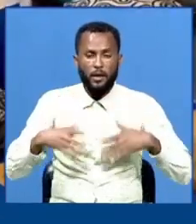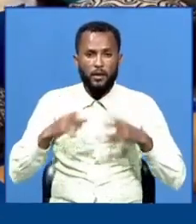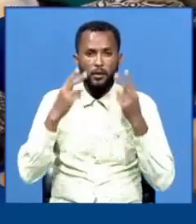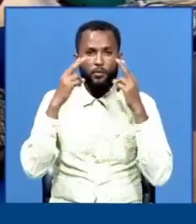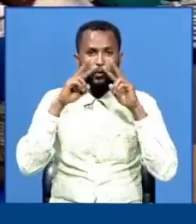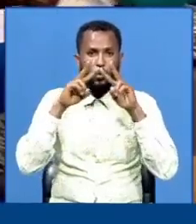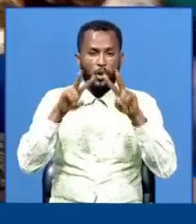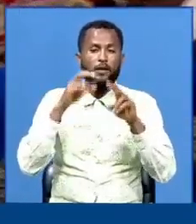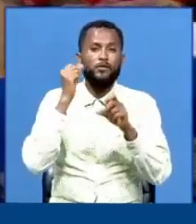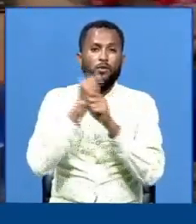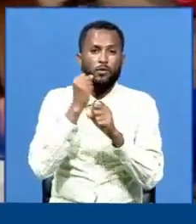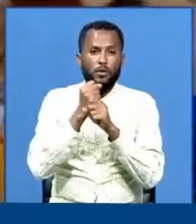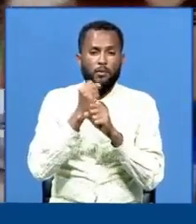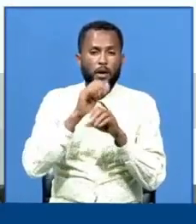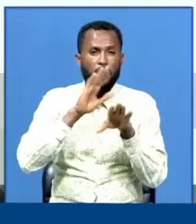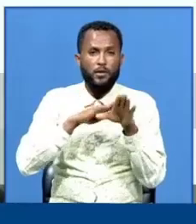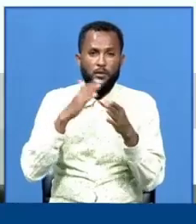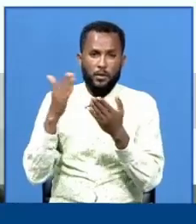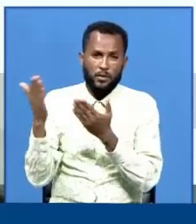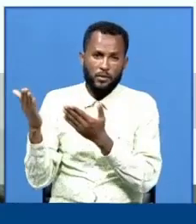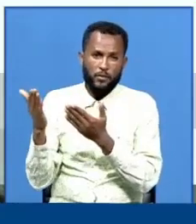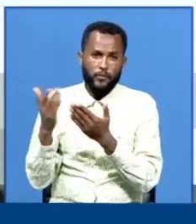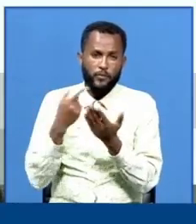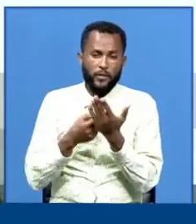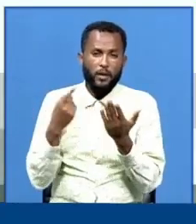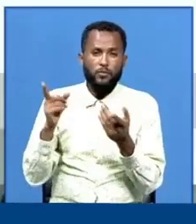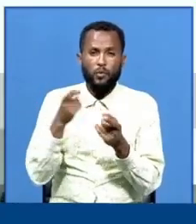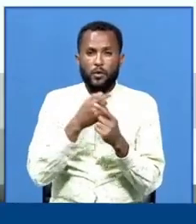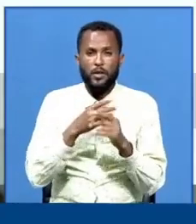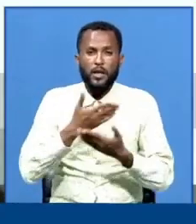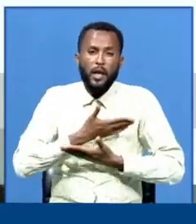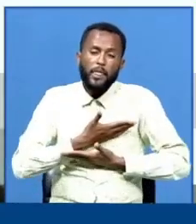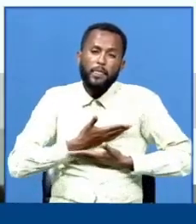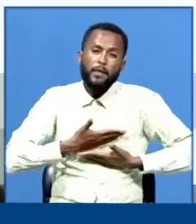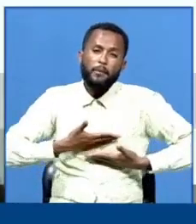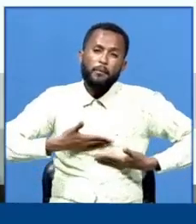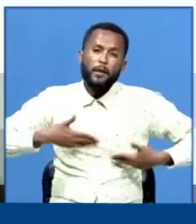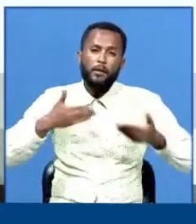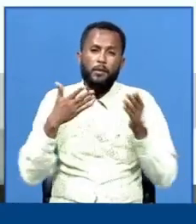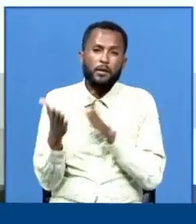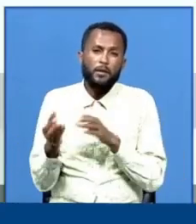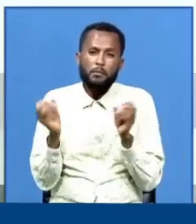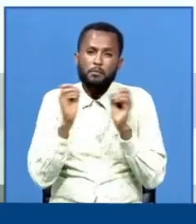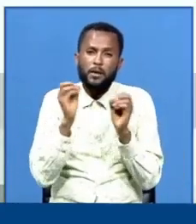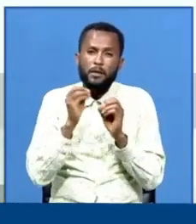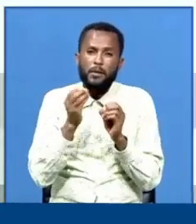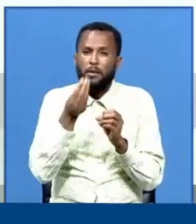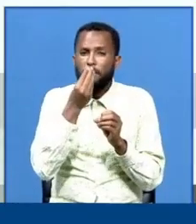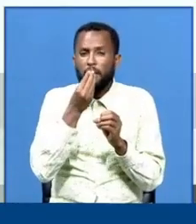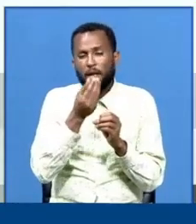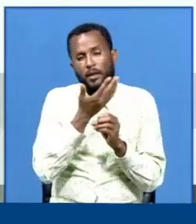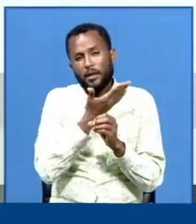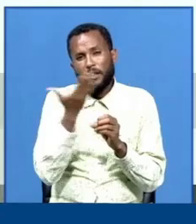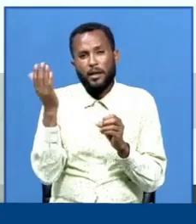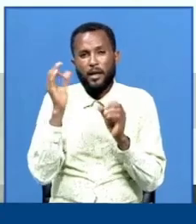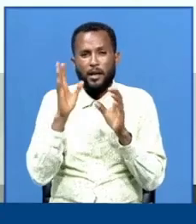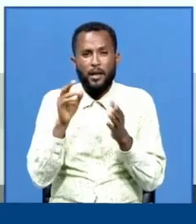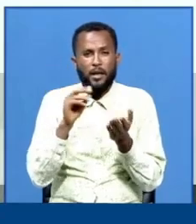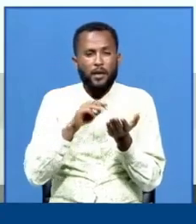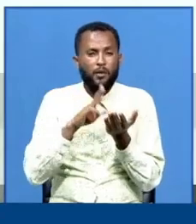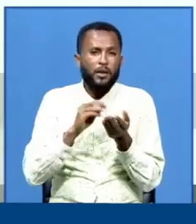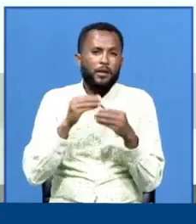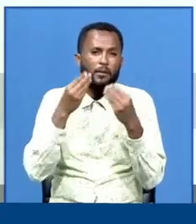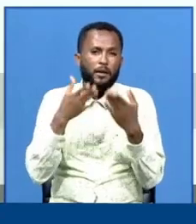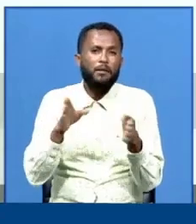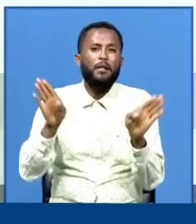ብትኩረት ክሰርሕሉ ድማ ፃውዒተን እዩ። ኣብዚ ዝኾነ ነገር ሕዚ ጥሜት ሞይትና እዩ ዘለና ምን ምግቢ ዝበሃል የብልና ሕሩጭ ሂበና